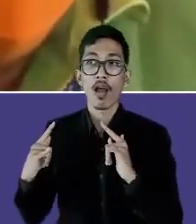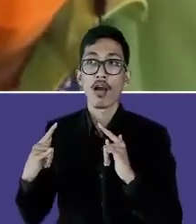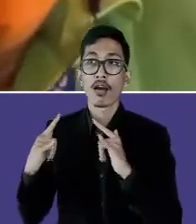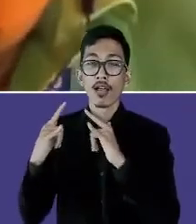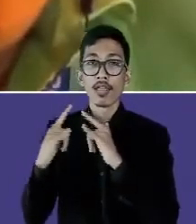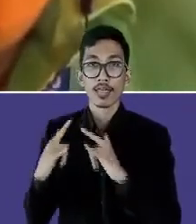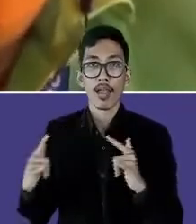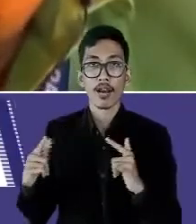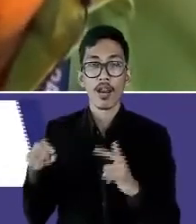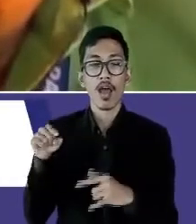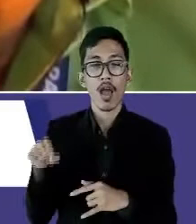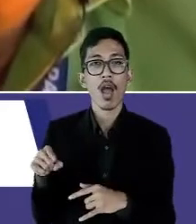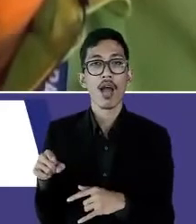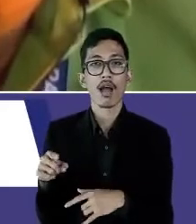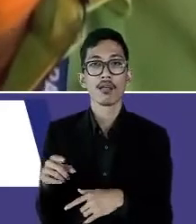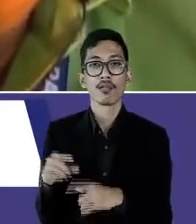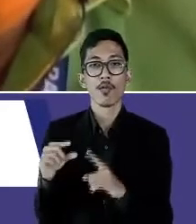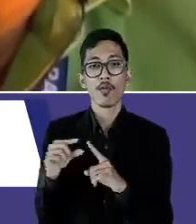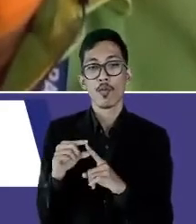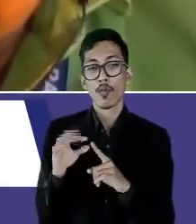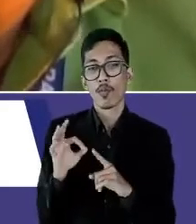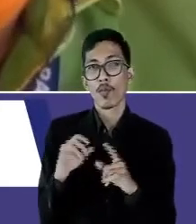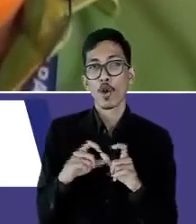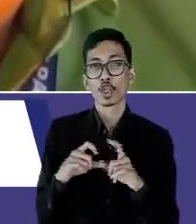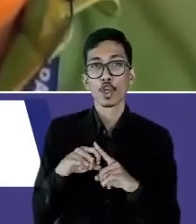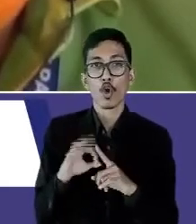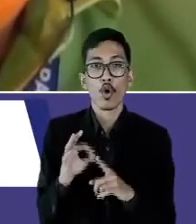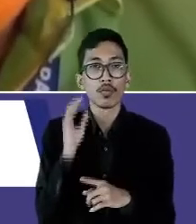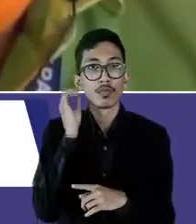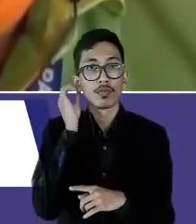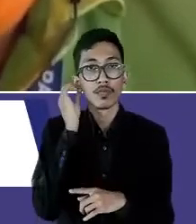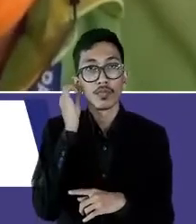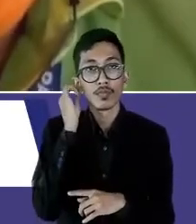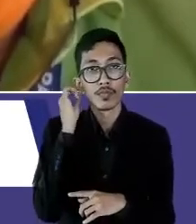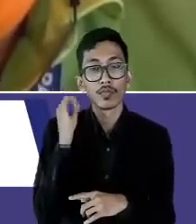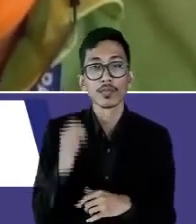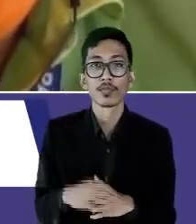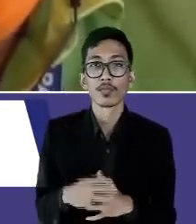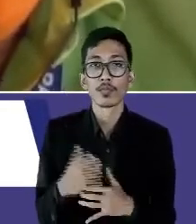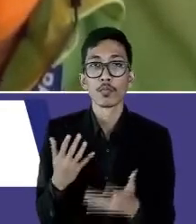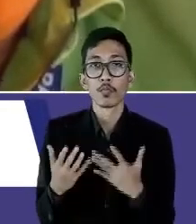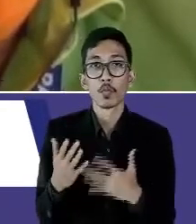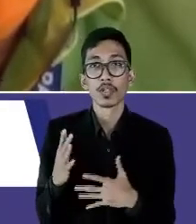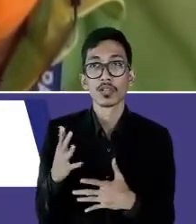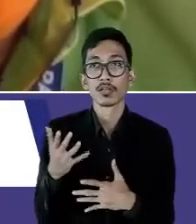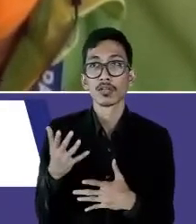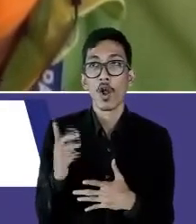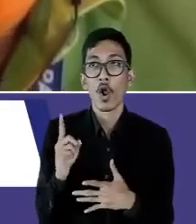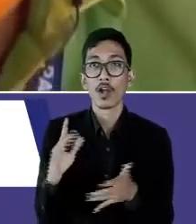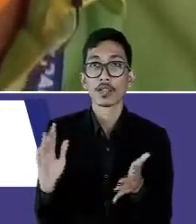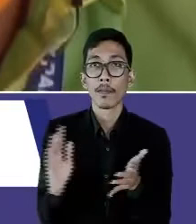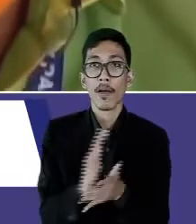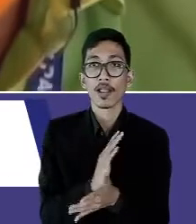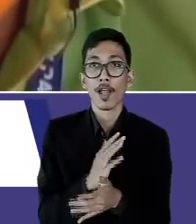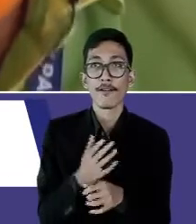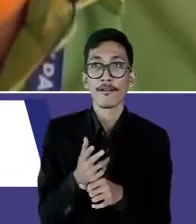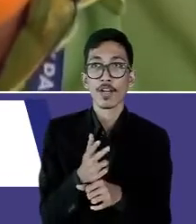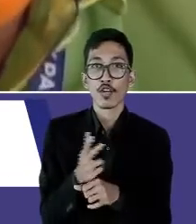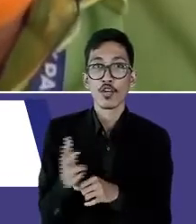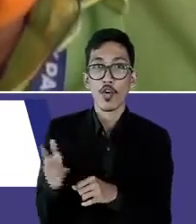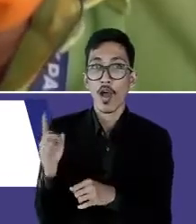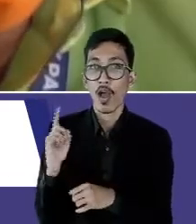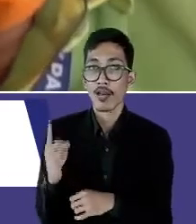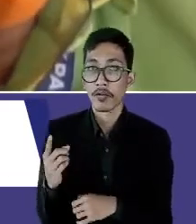posko. Di tenda posko. Ya. Baik, nanti mungkin kalau ada kesempatan, kalau ada aktivitas di situ bisa diperlihatkan Pak ya, kalau pun ada